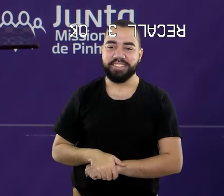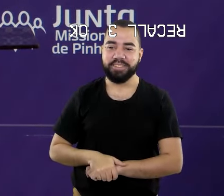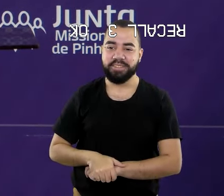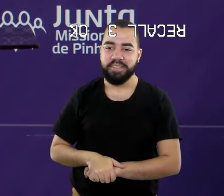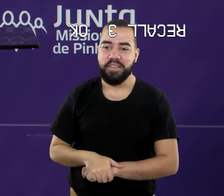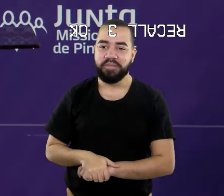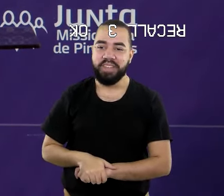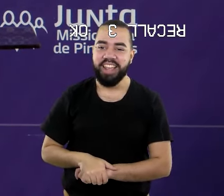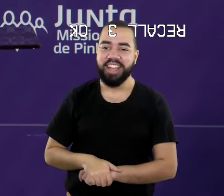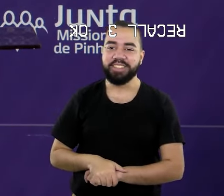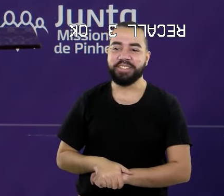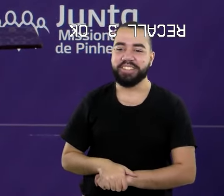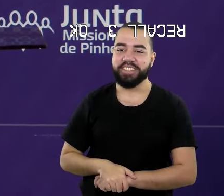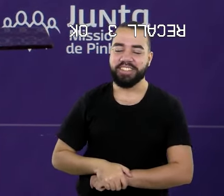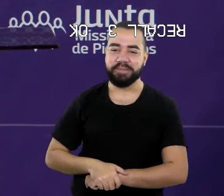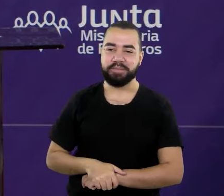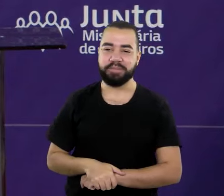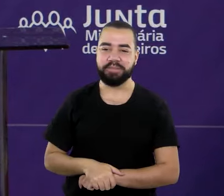예, 우리